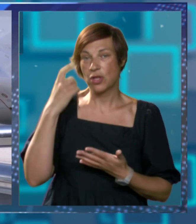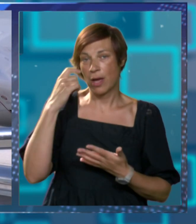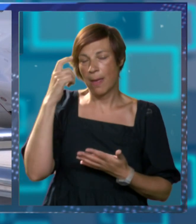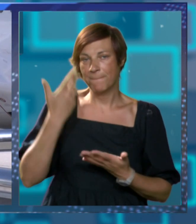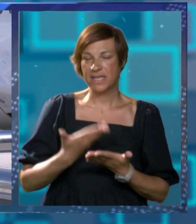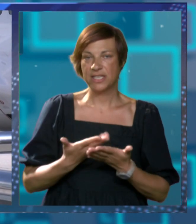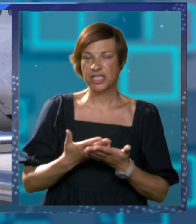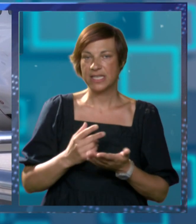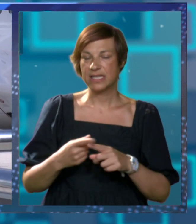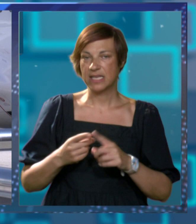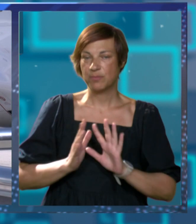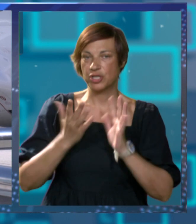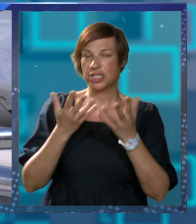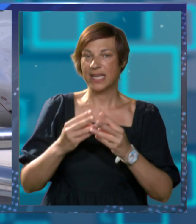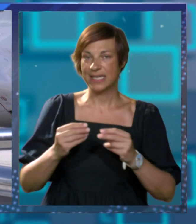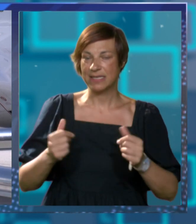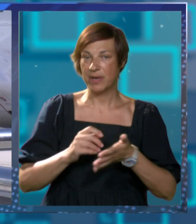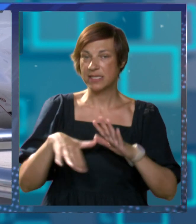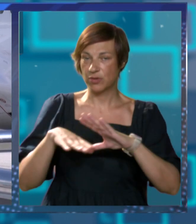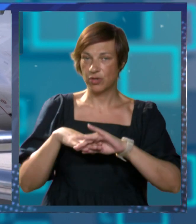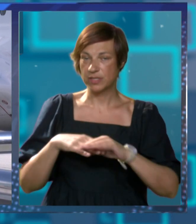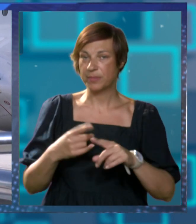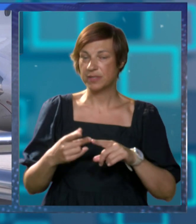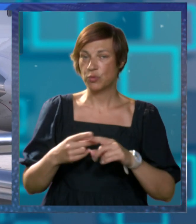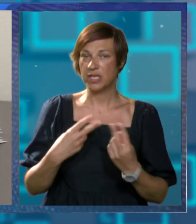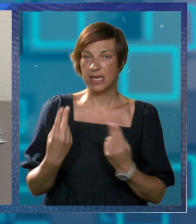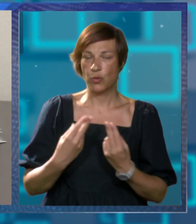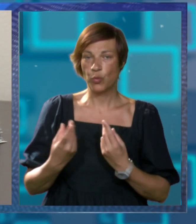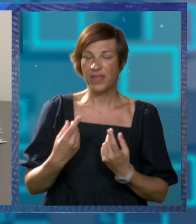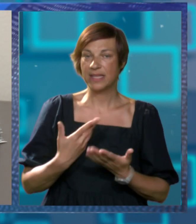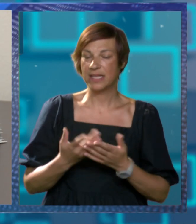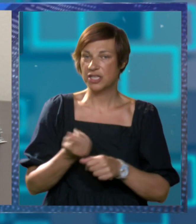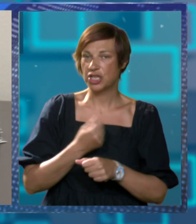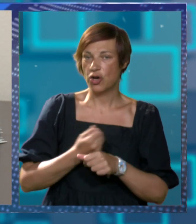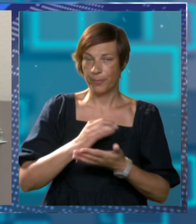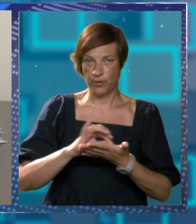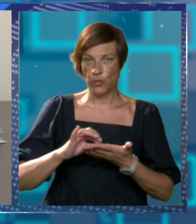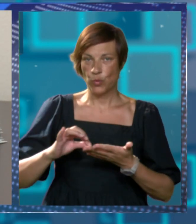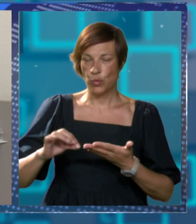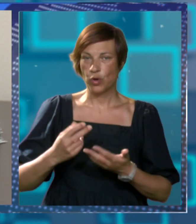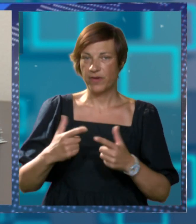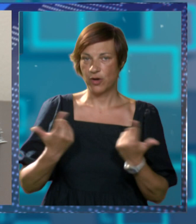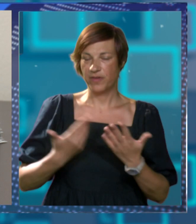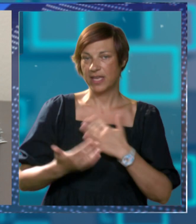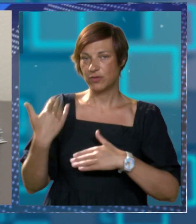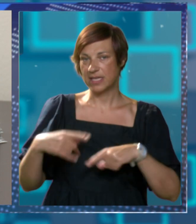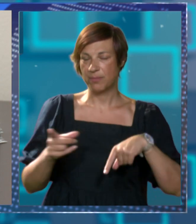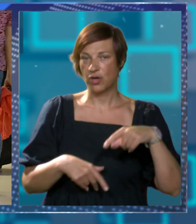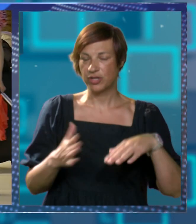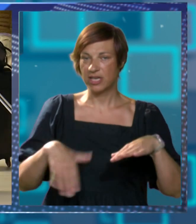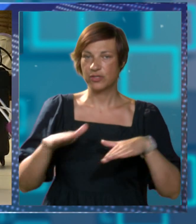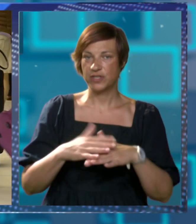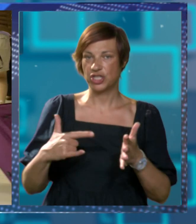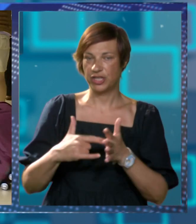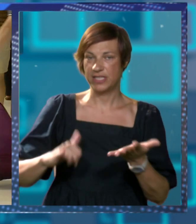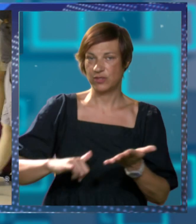brine i činjenica da je zbog štrajka zemaljskog osoblja koji se buni zbog radnih uvjeta te traži obnovu kolektivnog ugovora, u vikendu za nama otkazano više